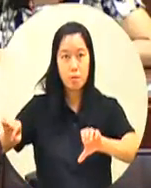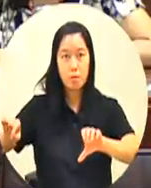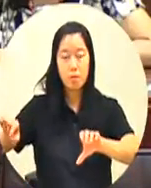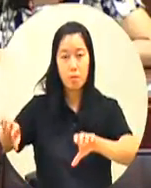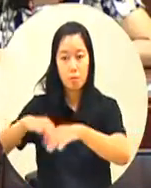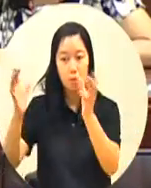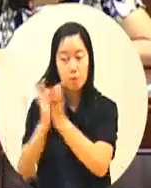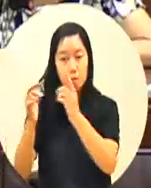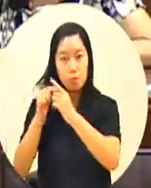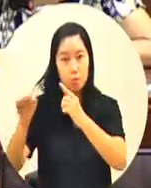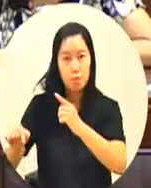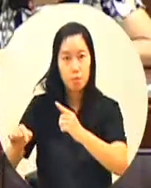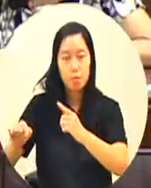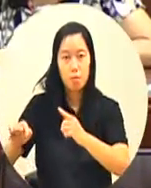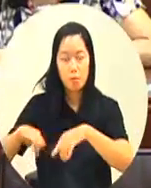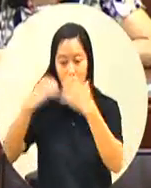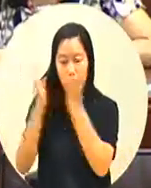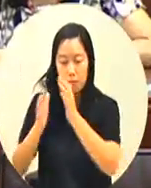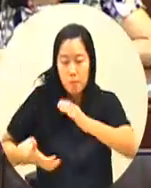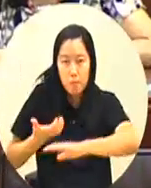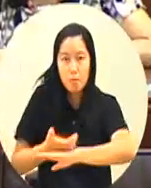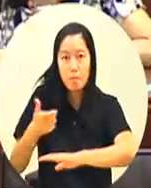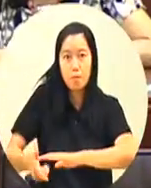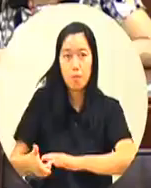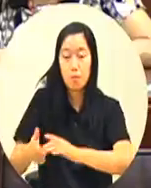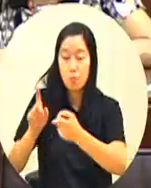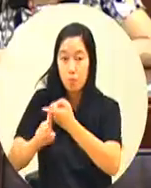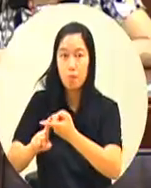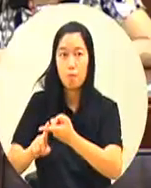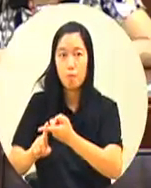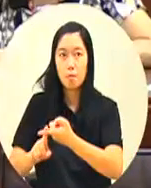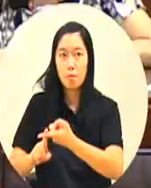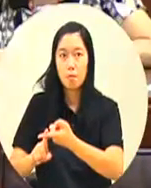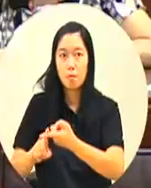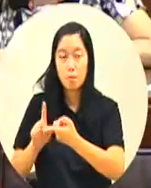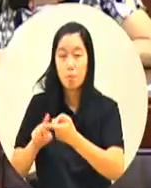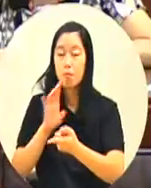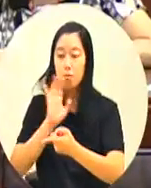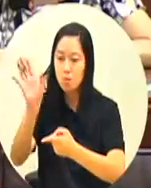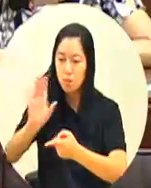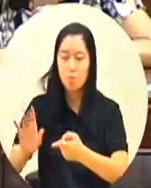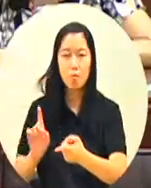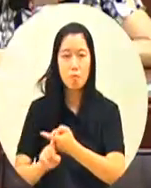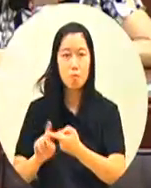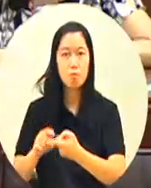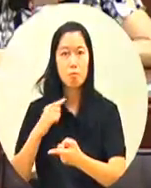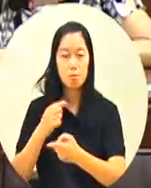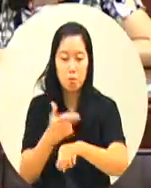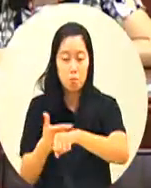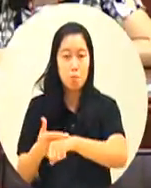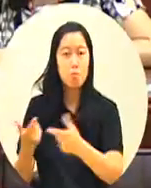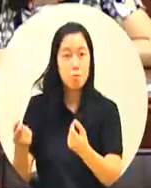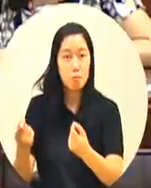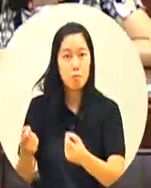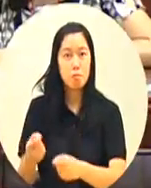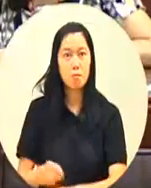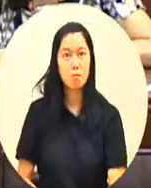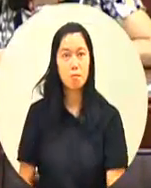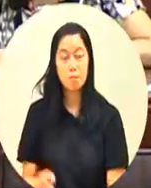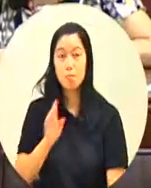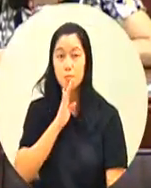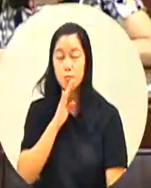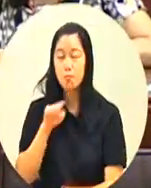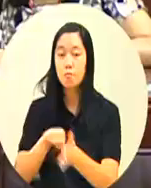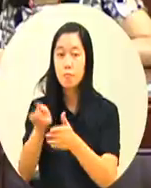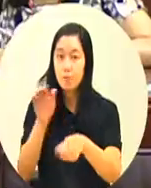的那个精神哦， 是啊， 要设定对啦，那个 mindset 是最重要的，因为这些技术，我觉得您是这个非常的专